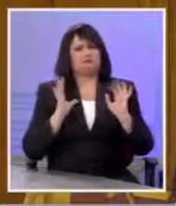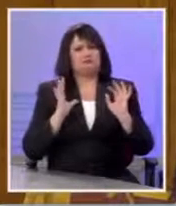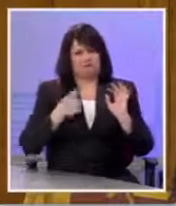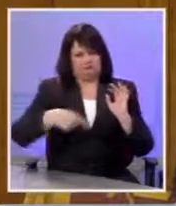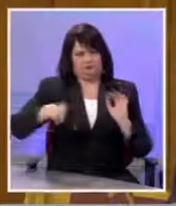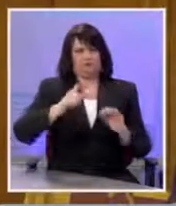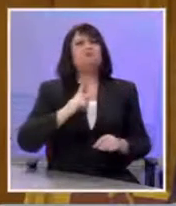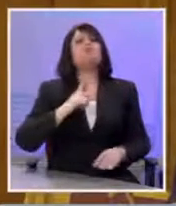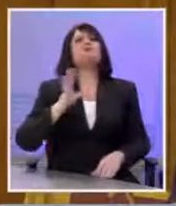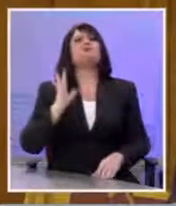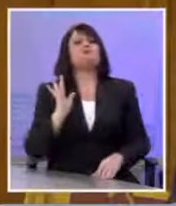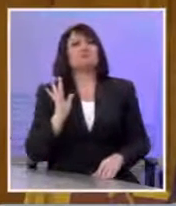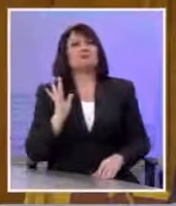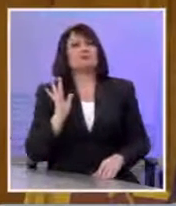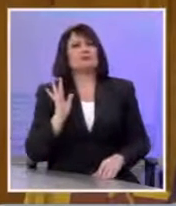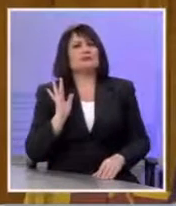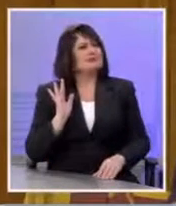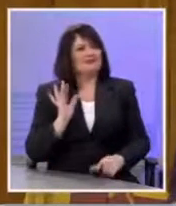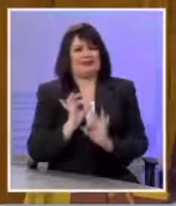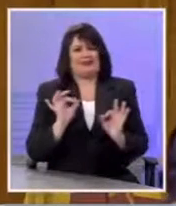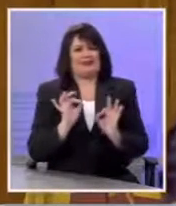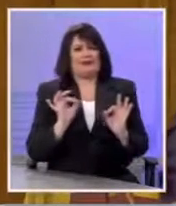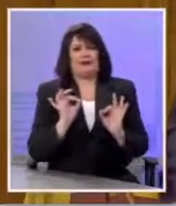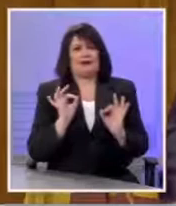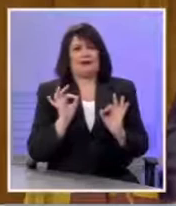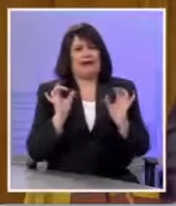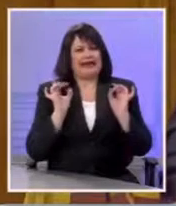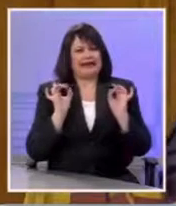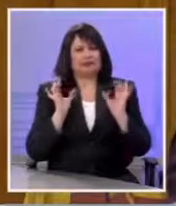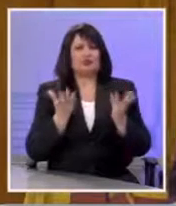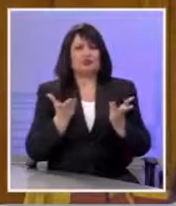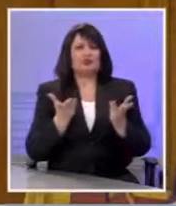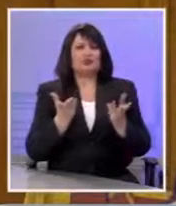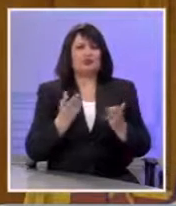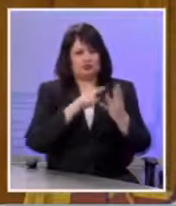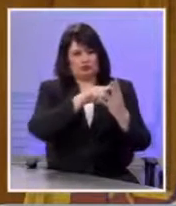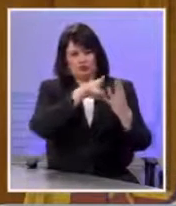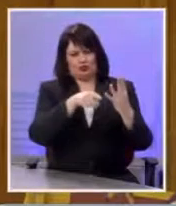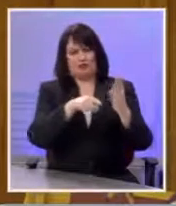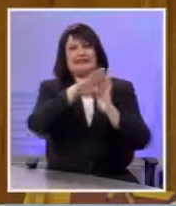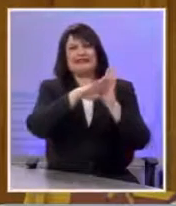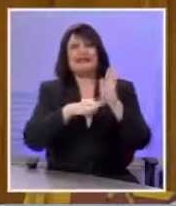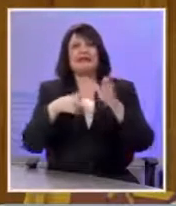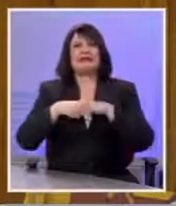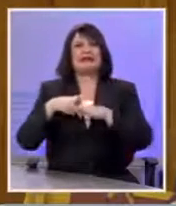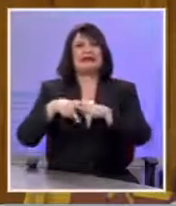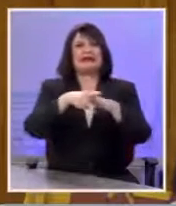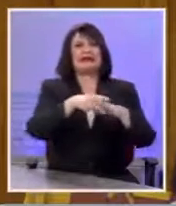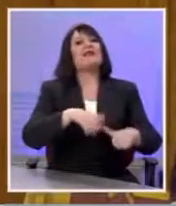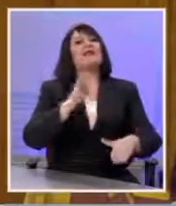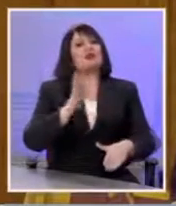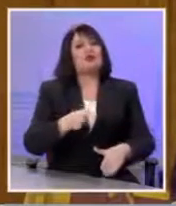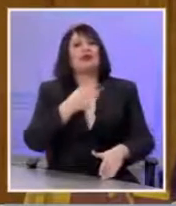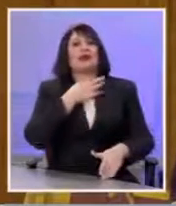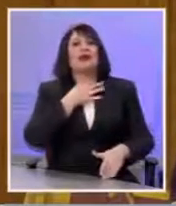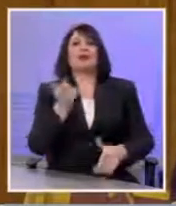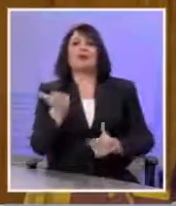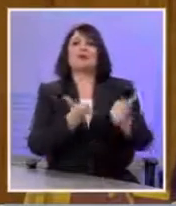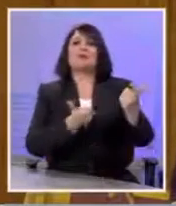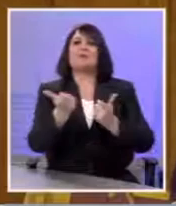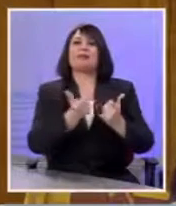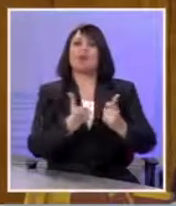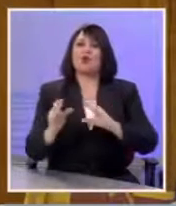μέσα, ή εν πάση περιπτώσει δεν ήταν βέβαιος κανείς, ότι και οι τέσσερις συστημικές τράπεζες θα μπορέσουν να αντλήσουν τους αναγκαίους